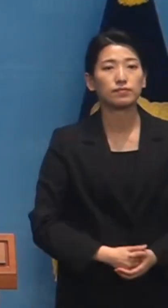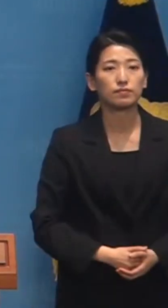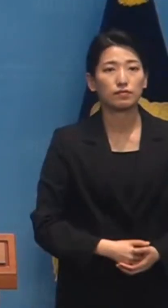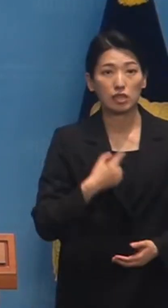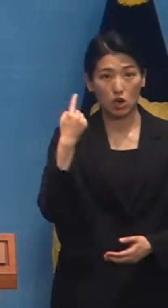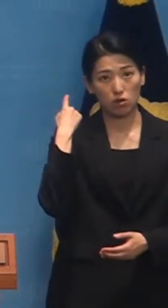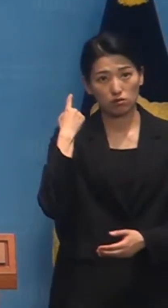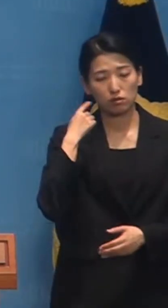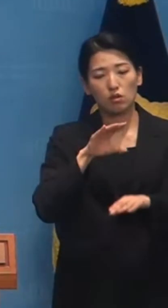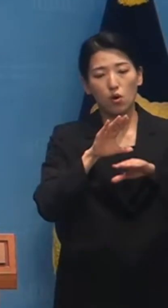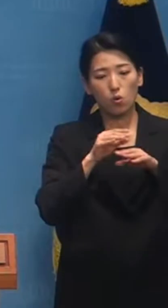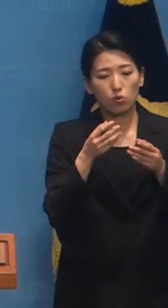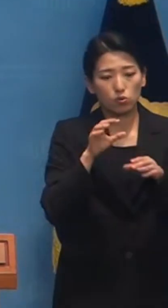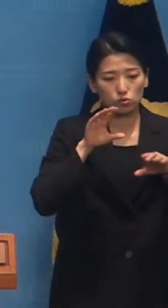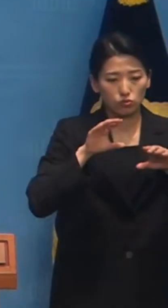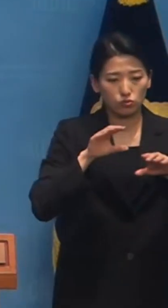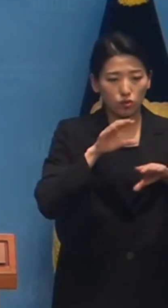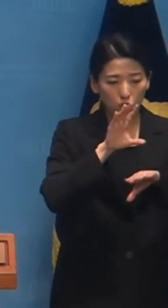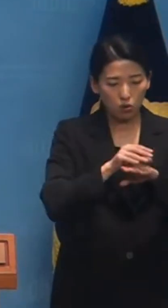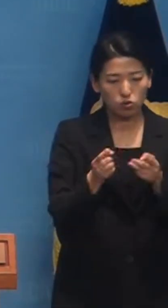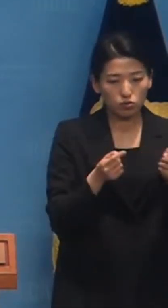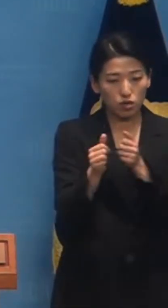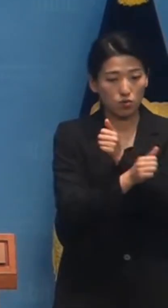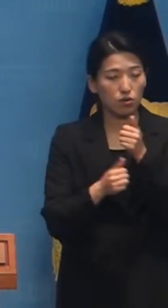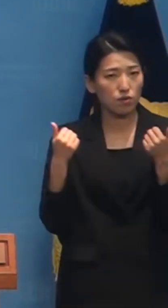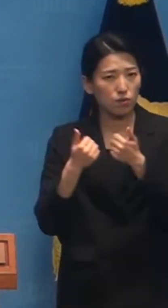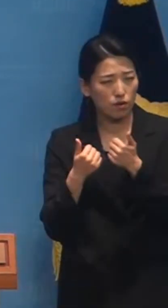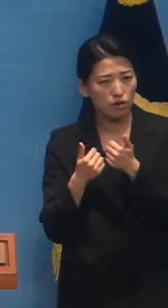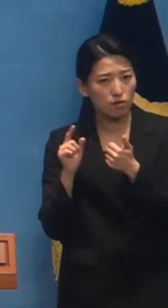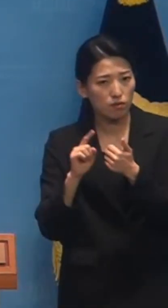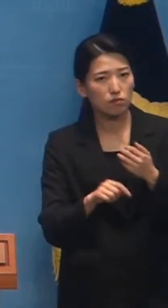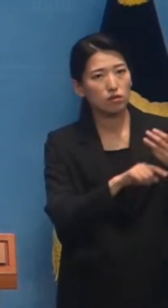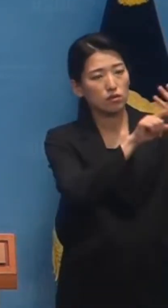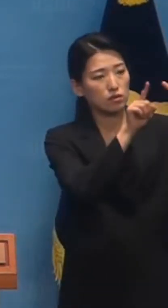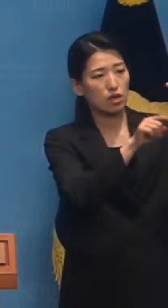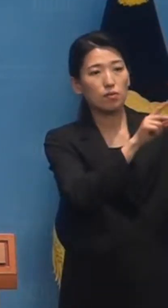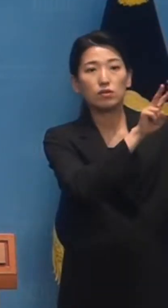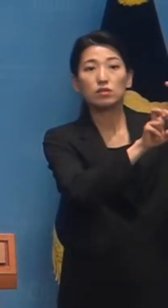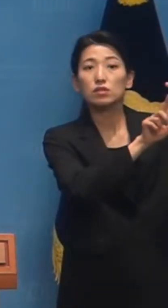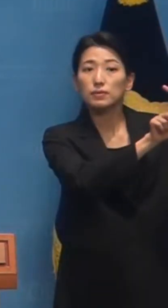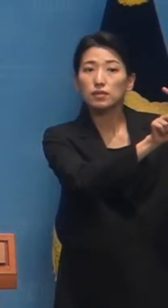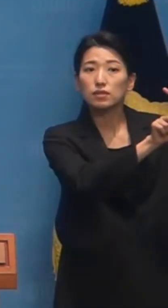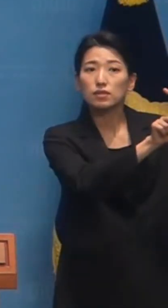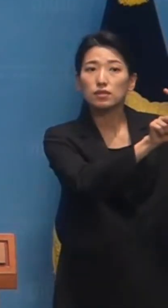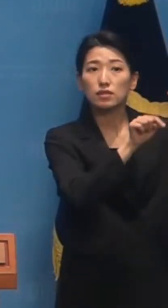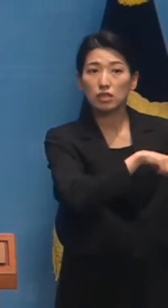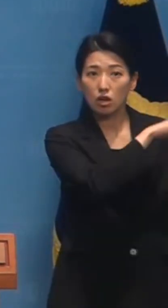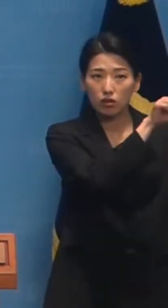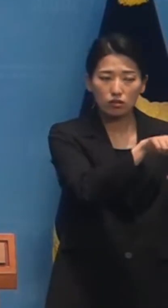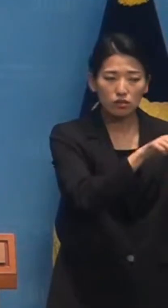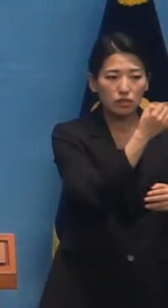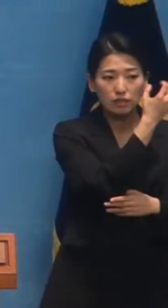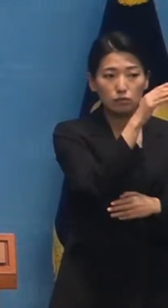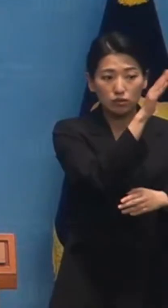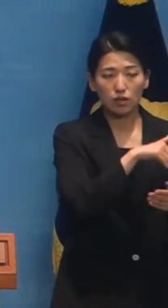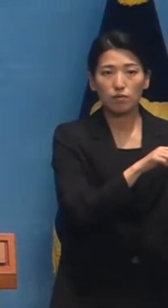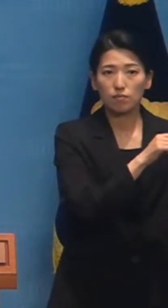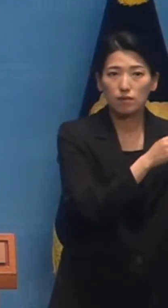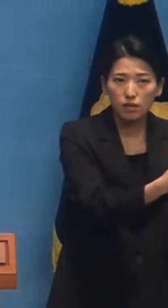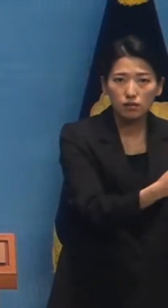심의 결과에 대해서 말씀드리겠습니다. 스카이데일리가 보도한 3월 21일자 박진기의 한반도 테라포밍